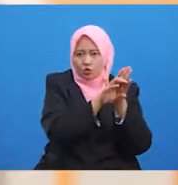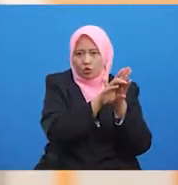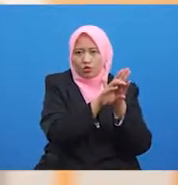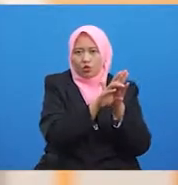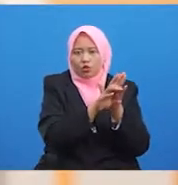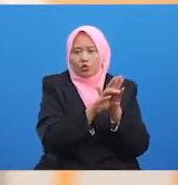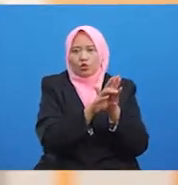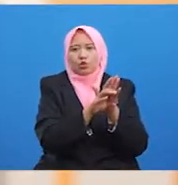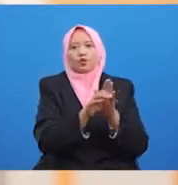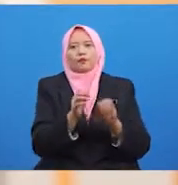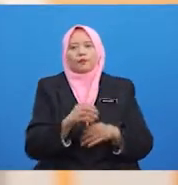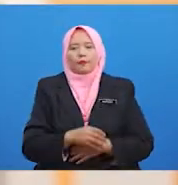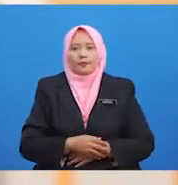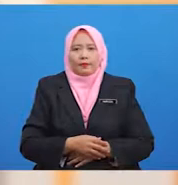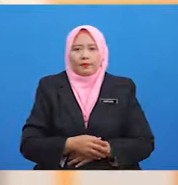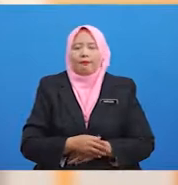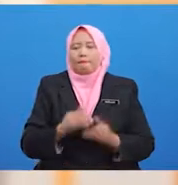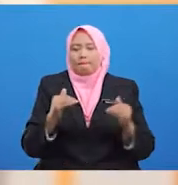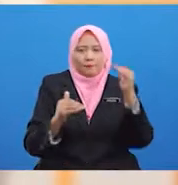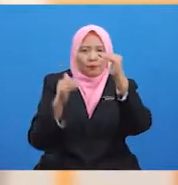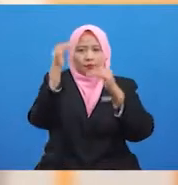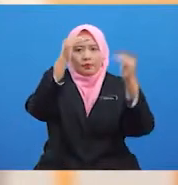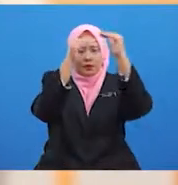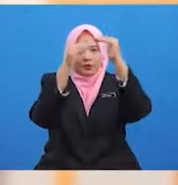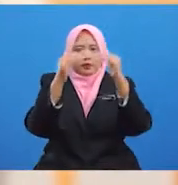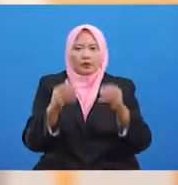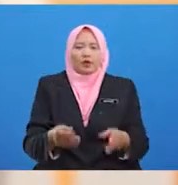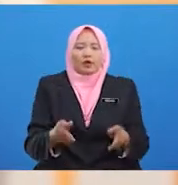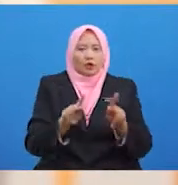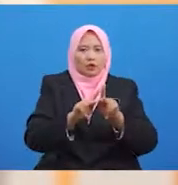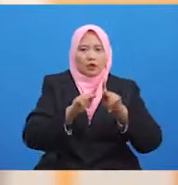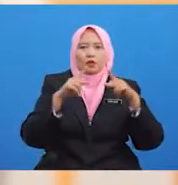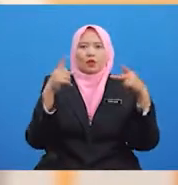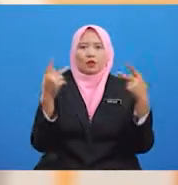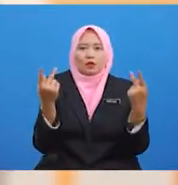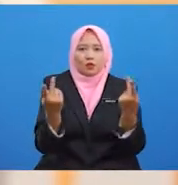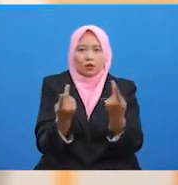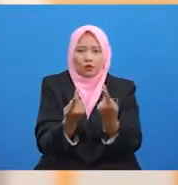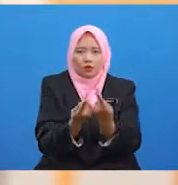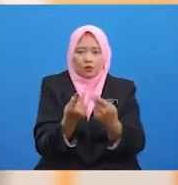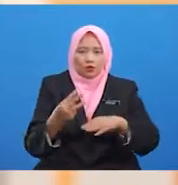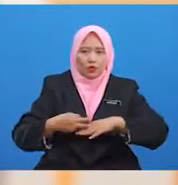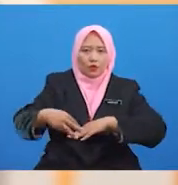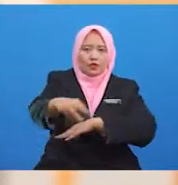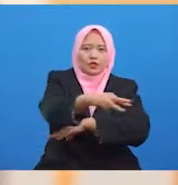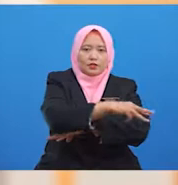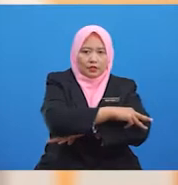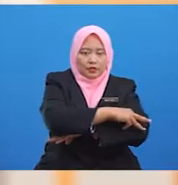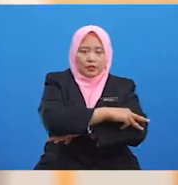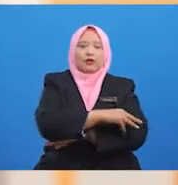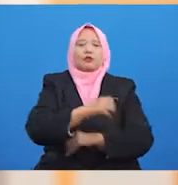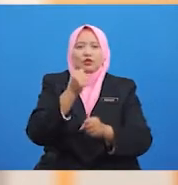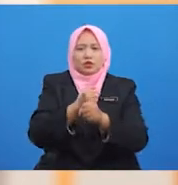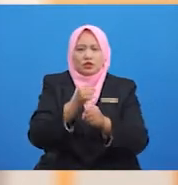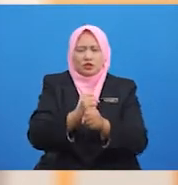lihat seperti pembangunan sesuatu kawasan memerlukan tenaga kerja yang ramai